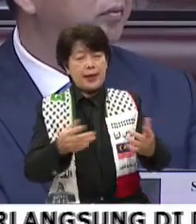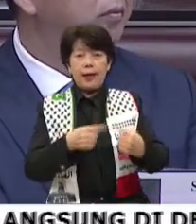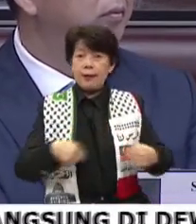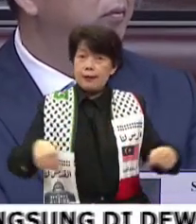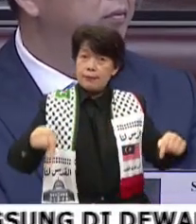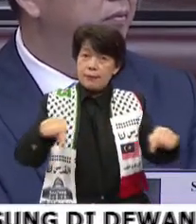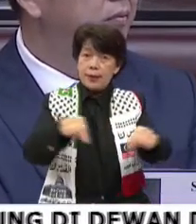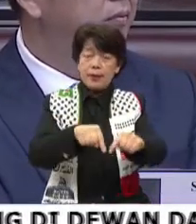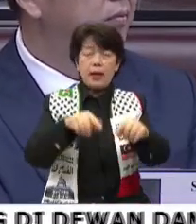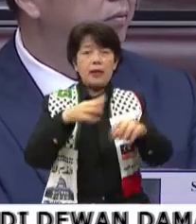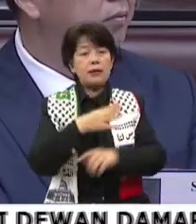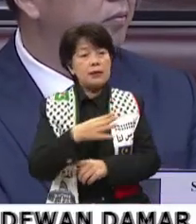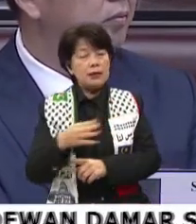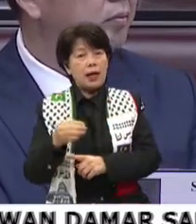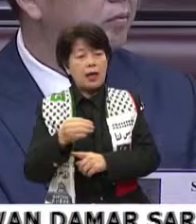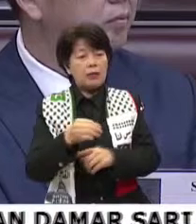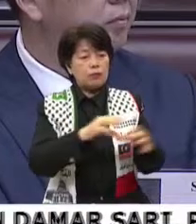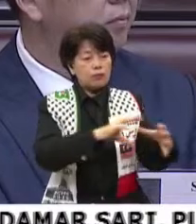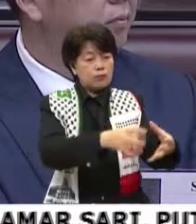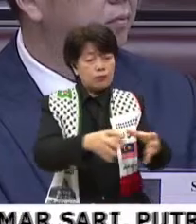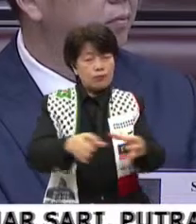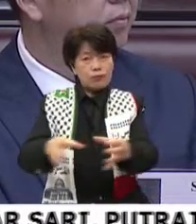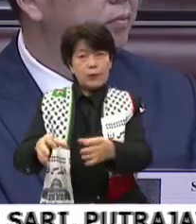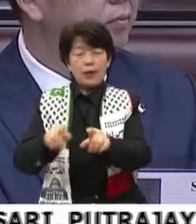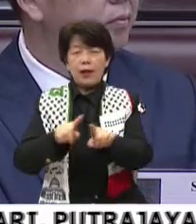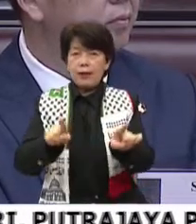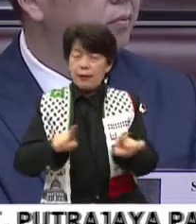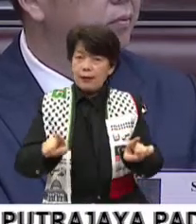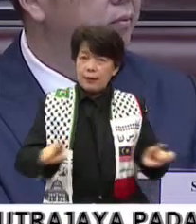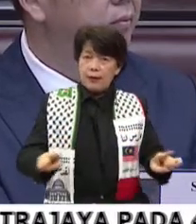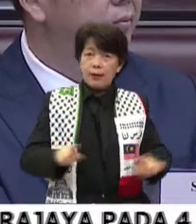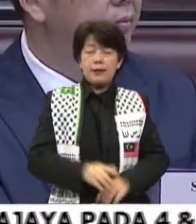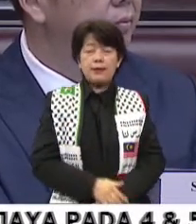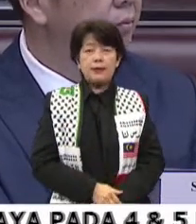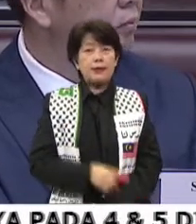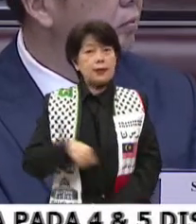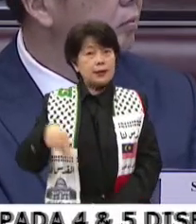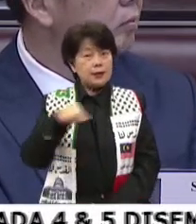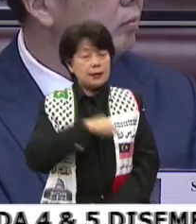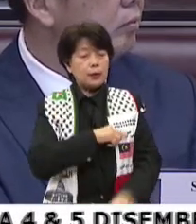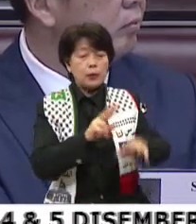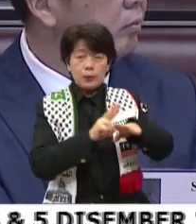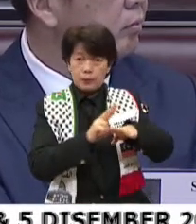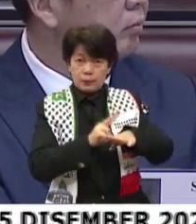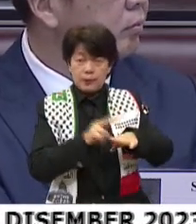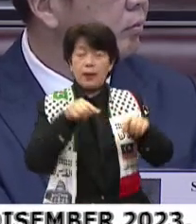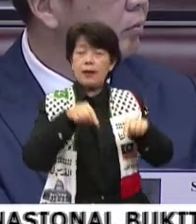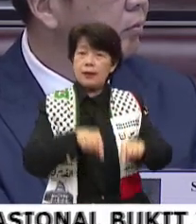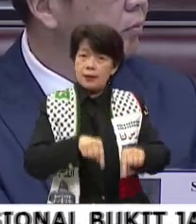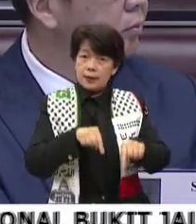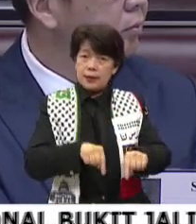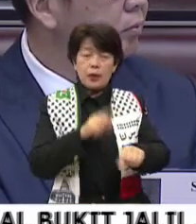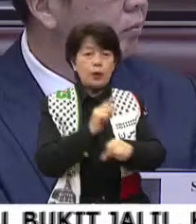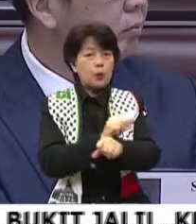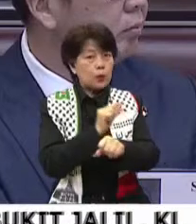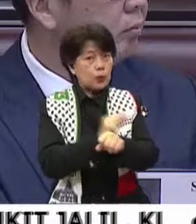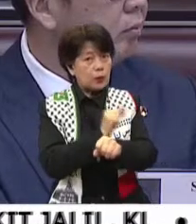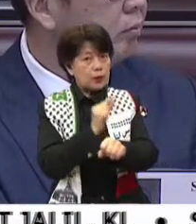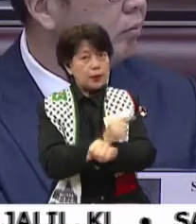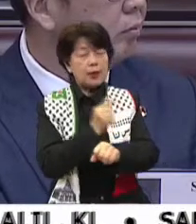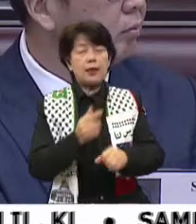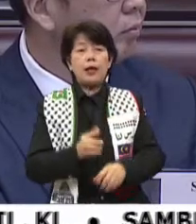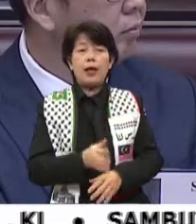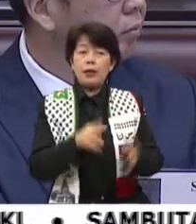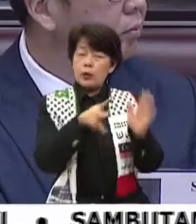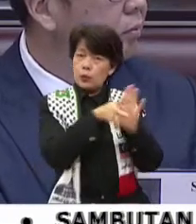ataupun mengikut kawasan masing-mas sebab kita kena gunakan koperasi yang bak ini supaya mereka dapat mengeluarkan